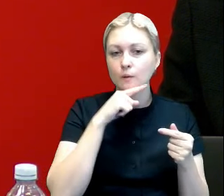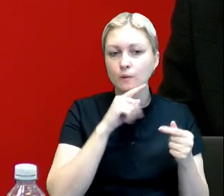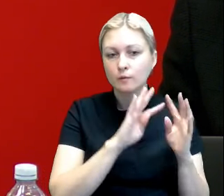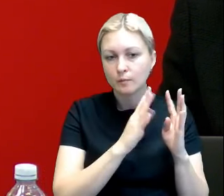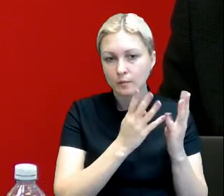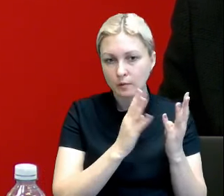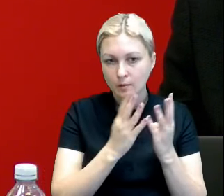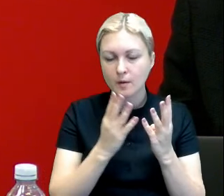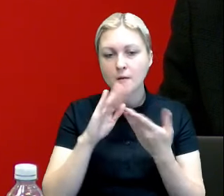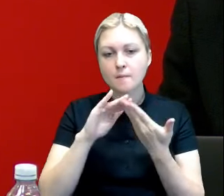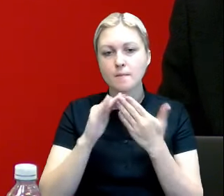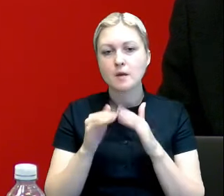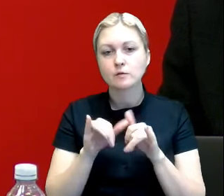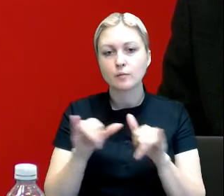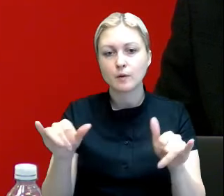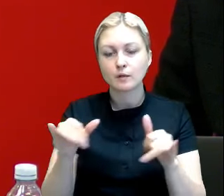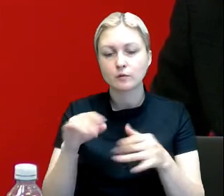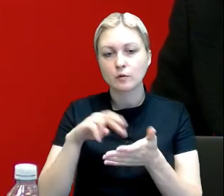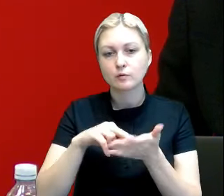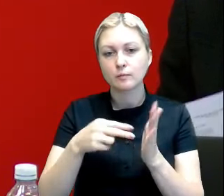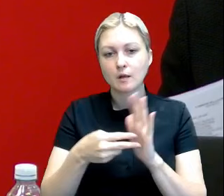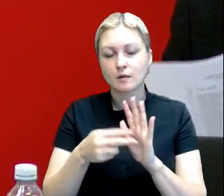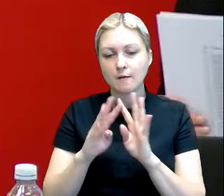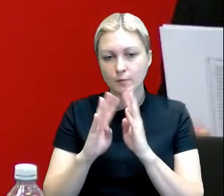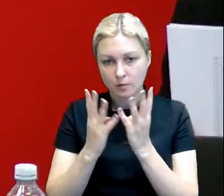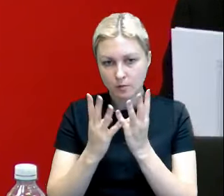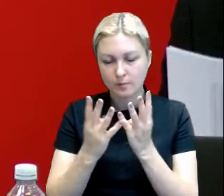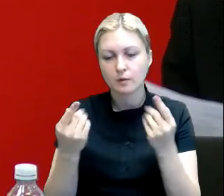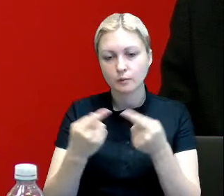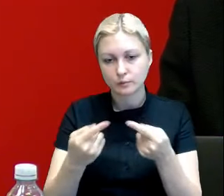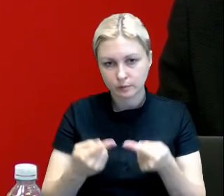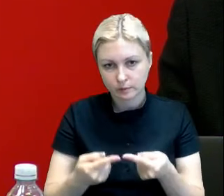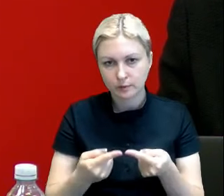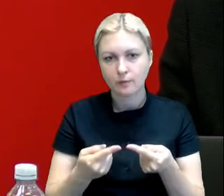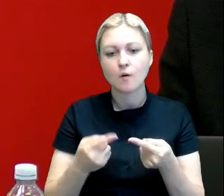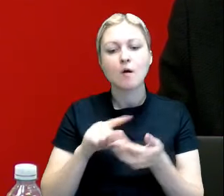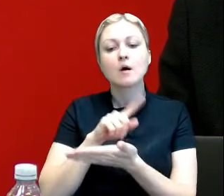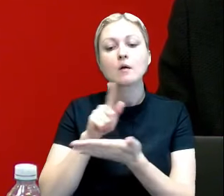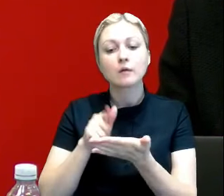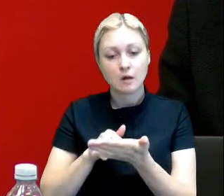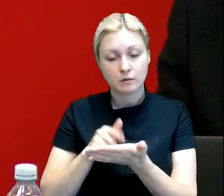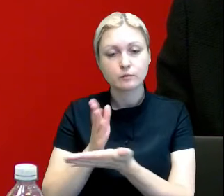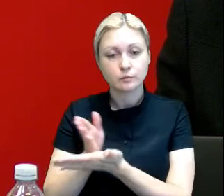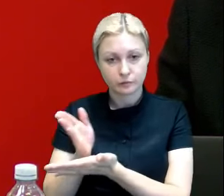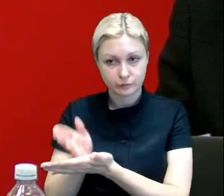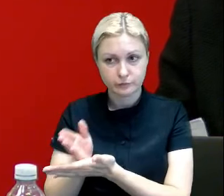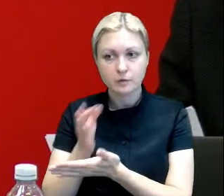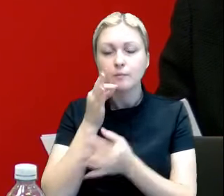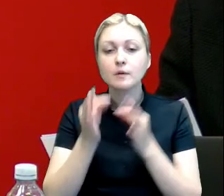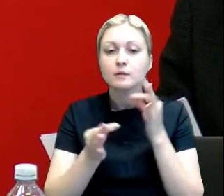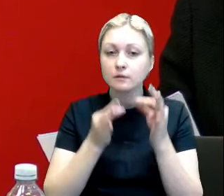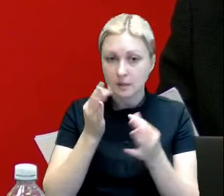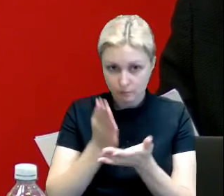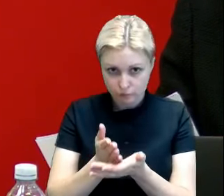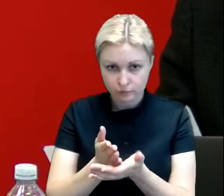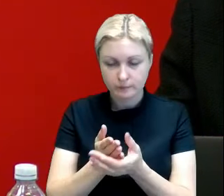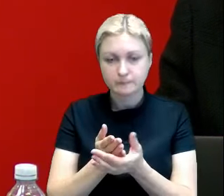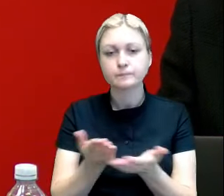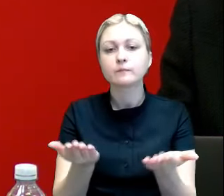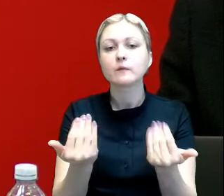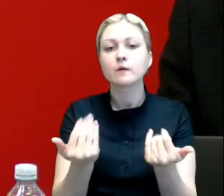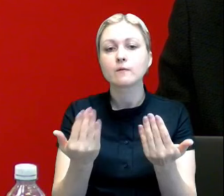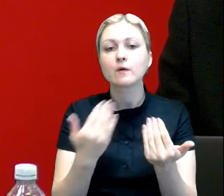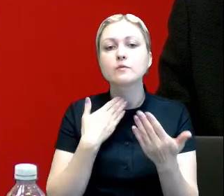plėtros ir planavimo komitetuose ar būtų klausimų pasisakymo kviečiu balsuoti